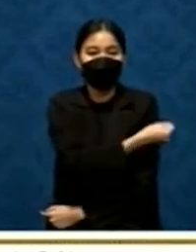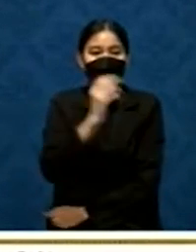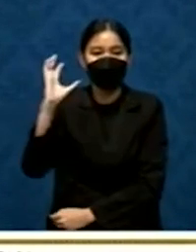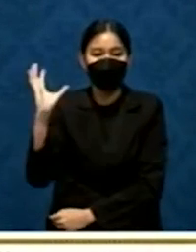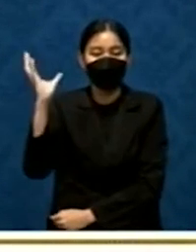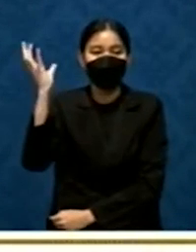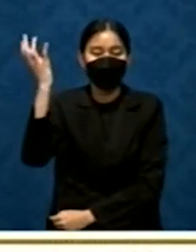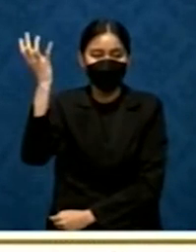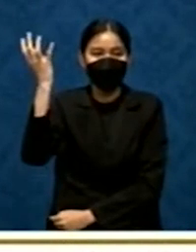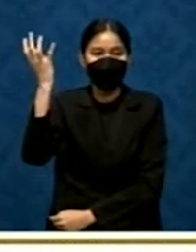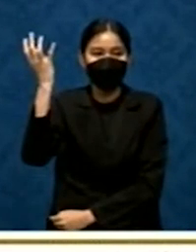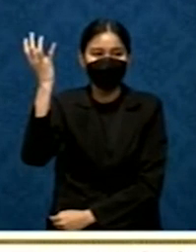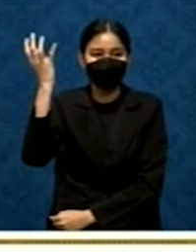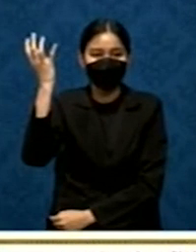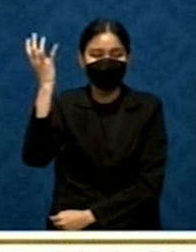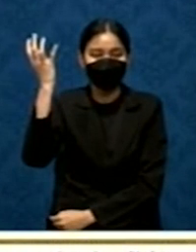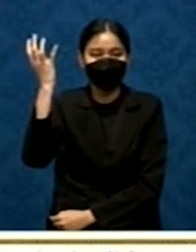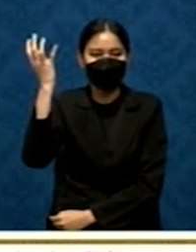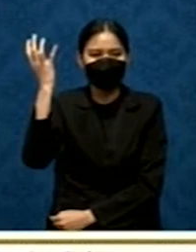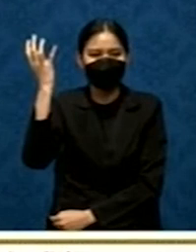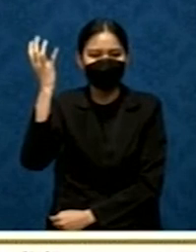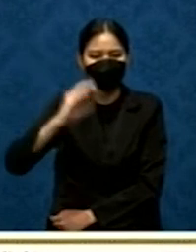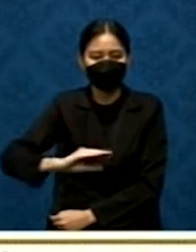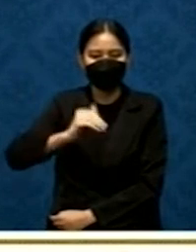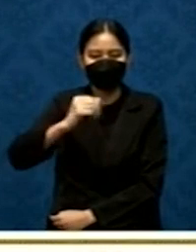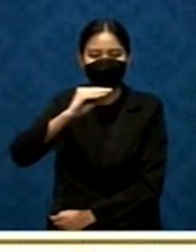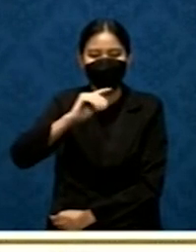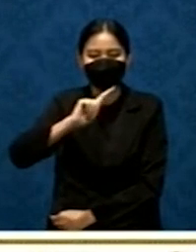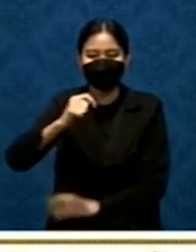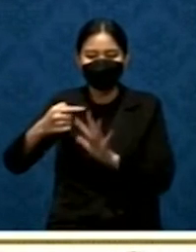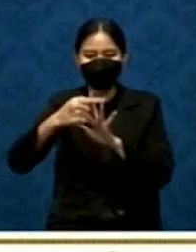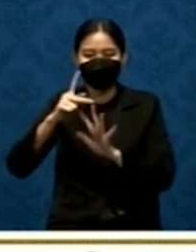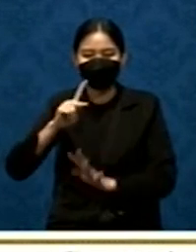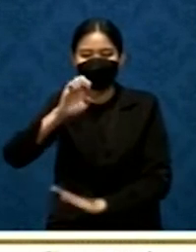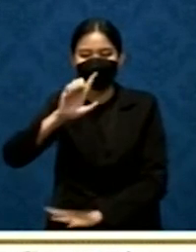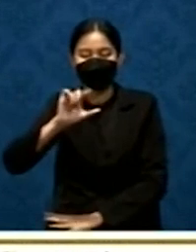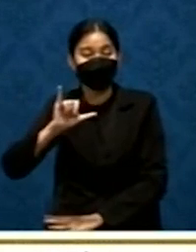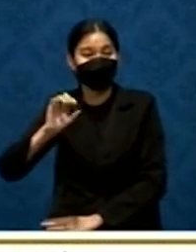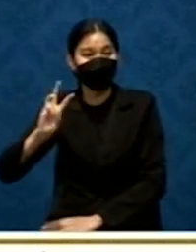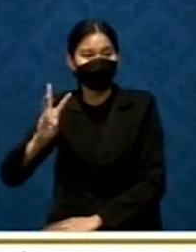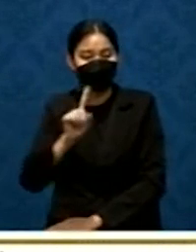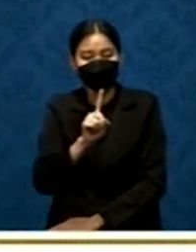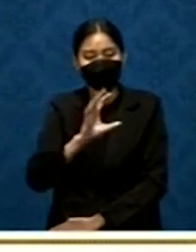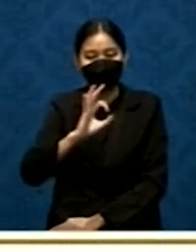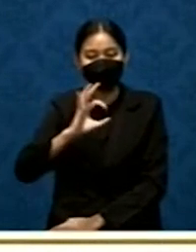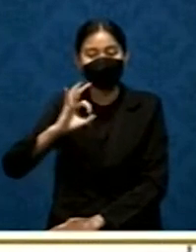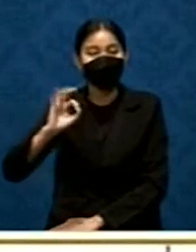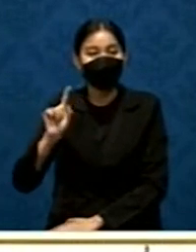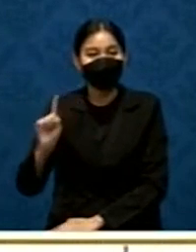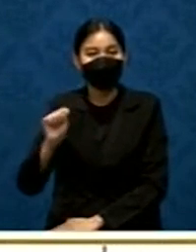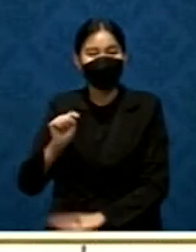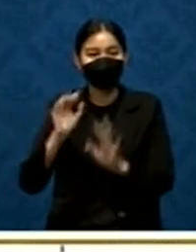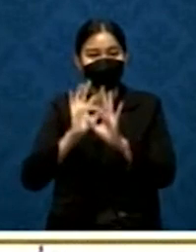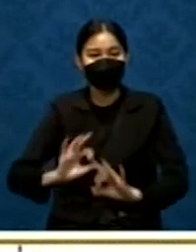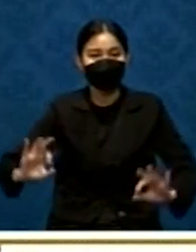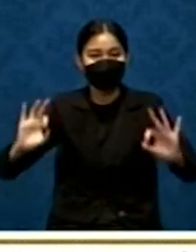คือคำประกาศโตเกียว1975บทมอนต้า1991ซึ่งเป็นสิ่งสำคัญ